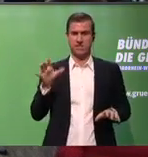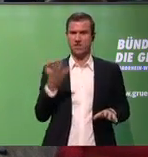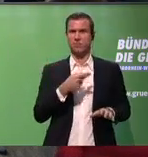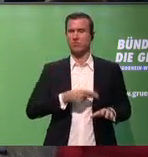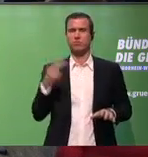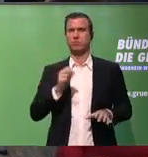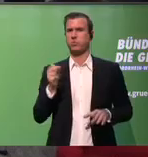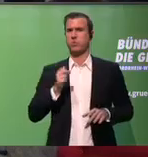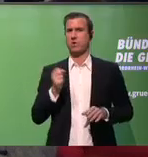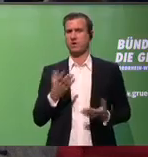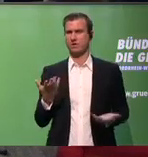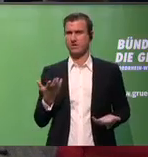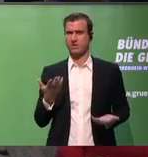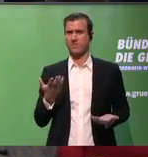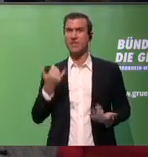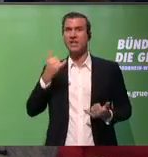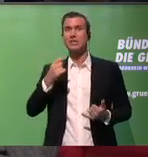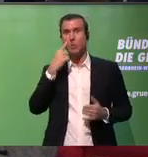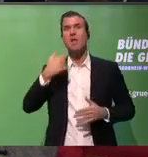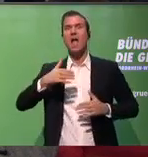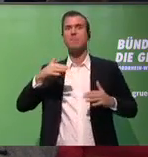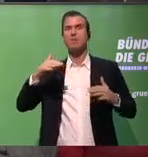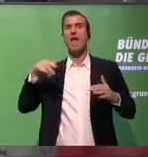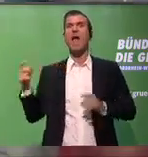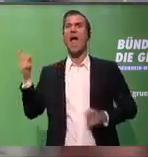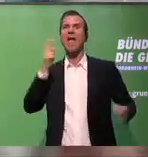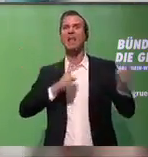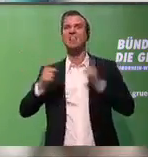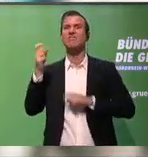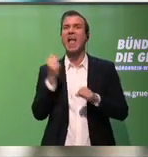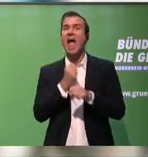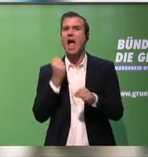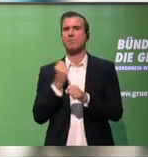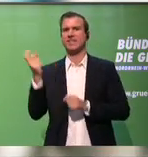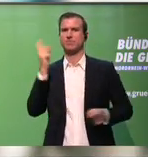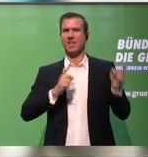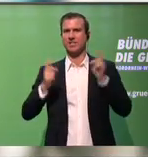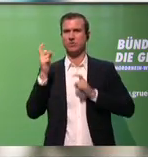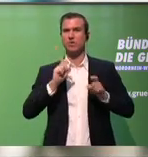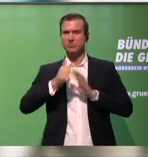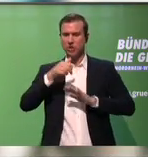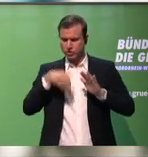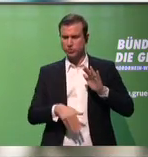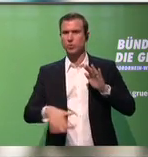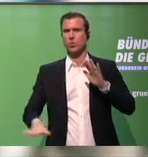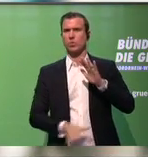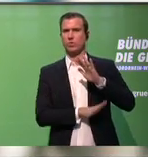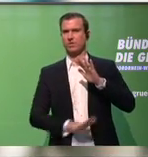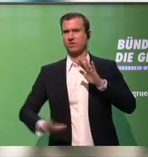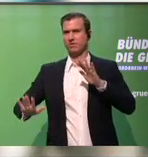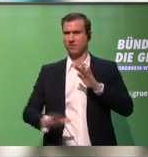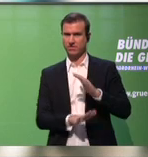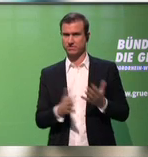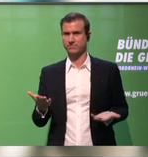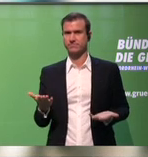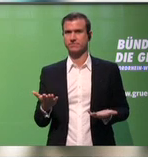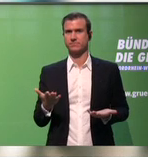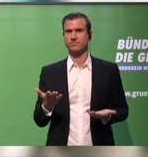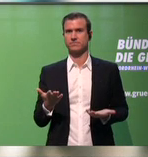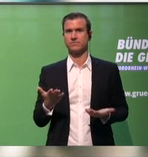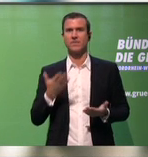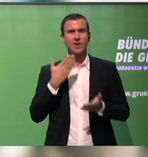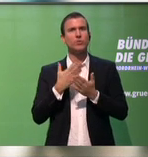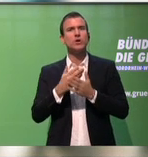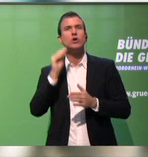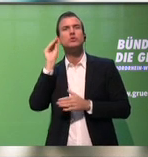Mittlerweile haben wir ja auch verstärkt Einwanderung, Arbeitsmigration wieder aus den südlichen Ländern. Da wird ja die Zukunft einer